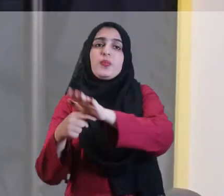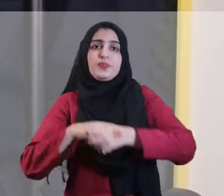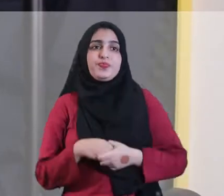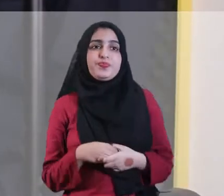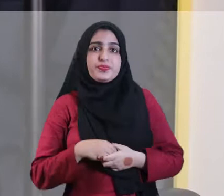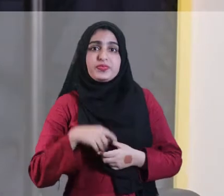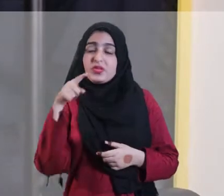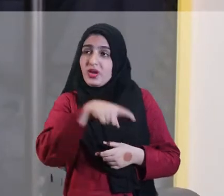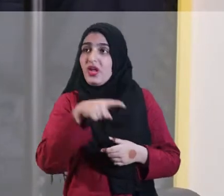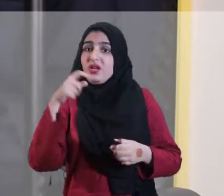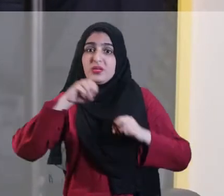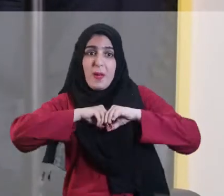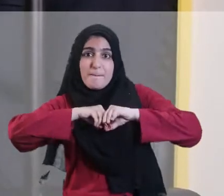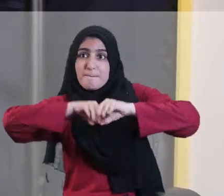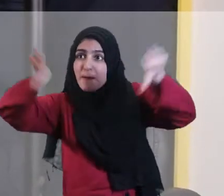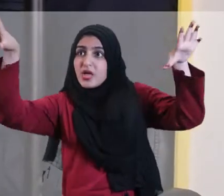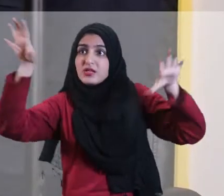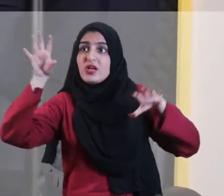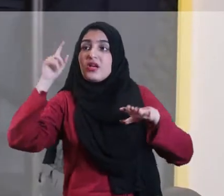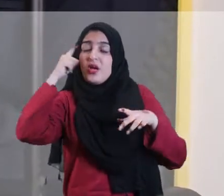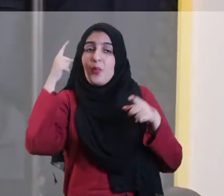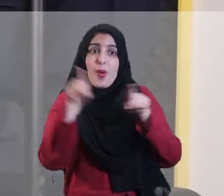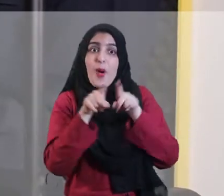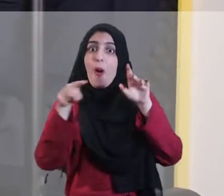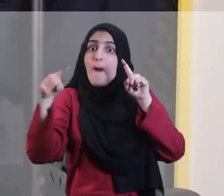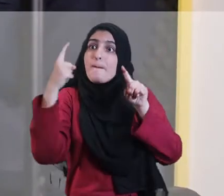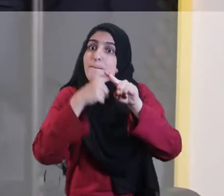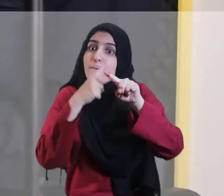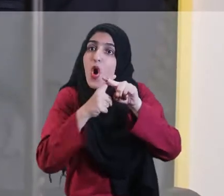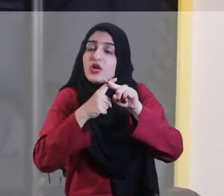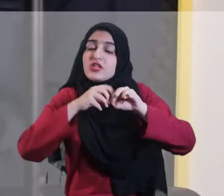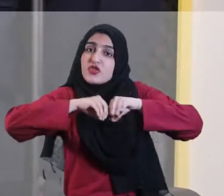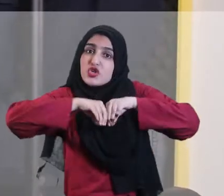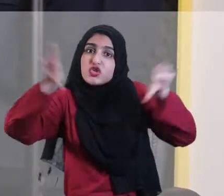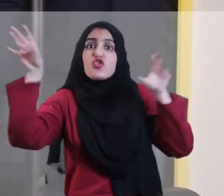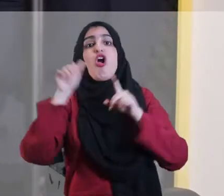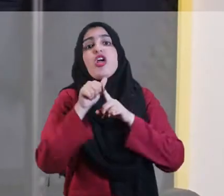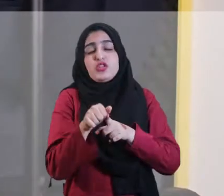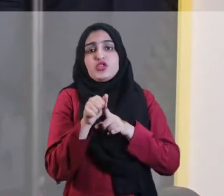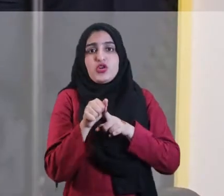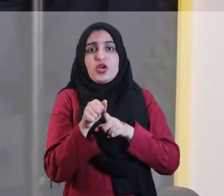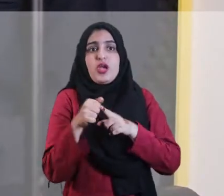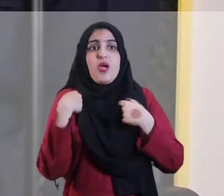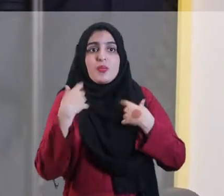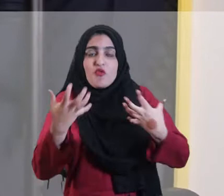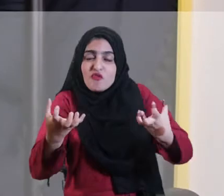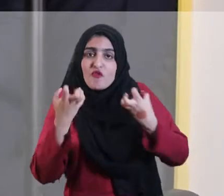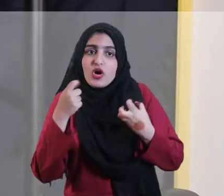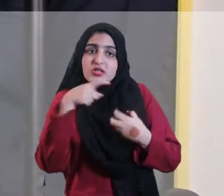सब्सक्राइब करना ना भूलें और सब्सक्राइब